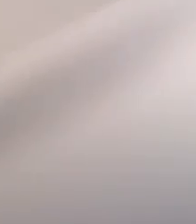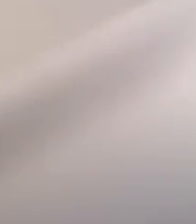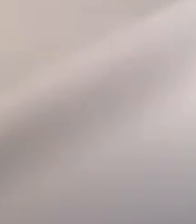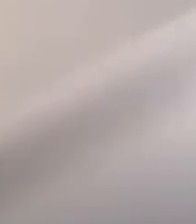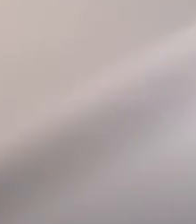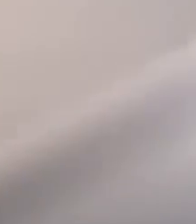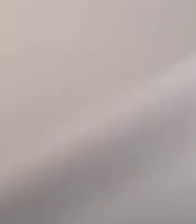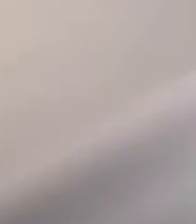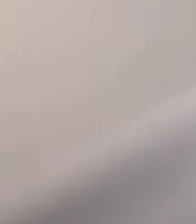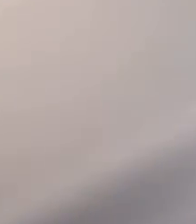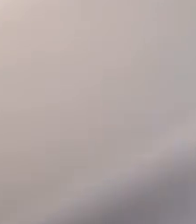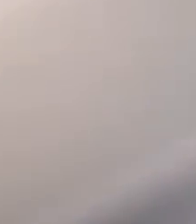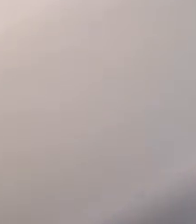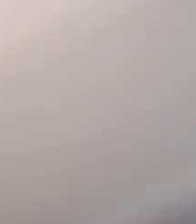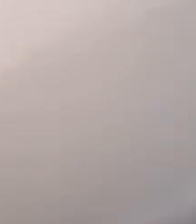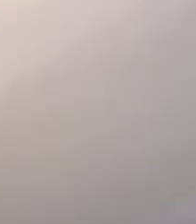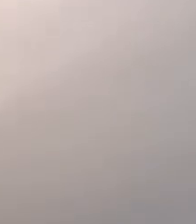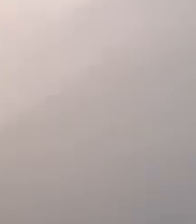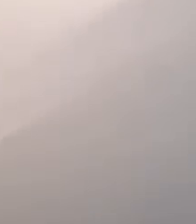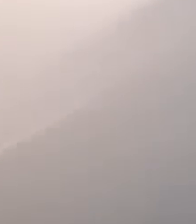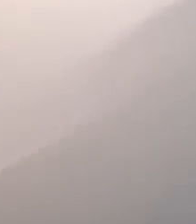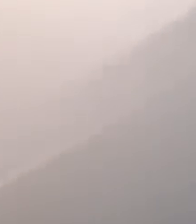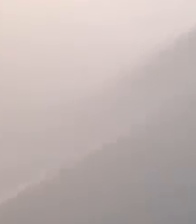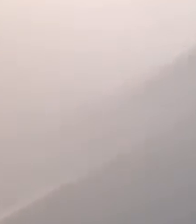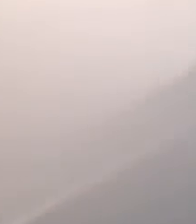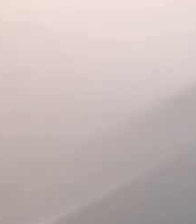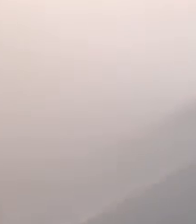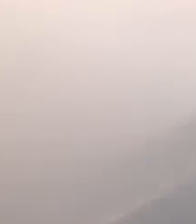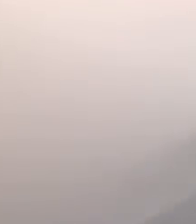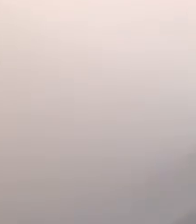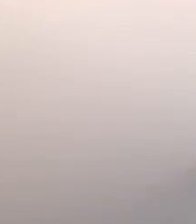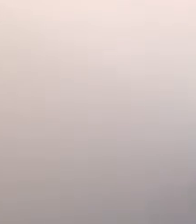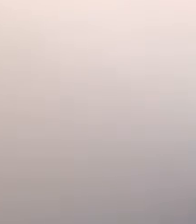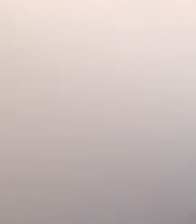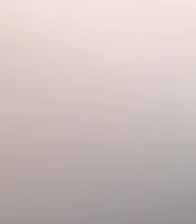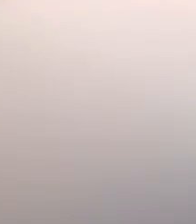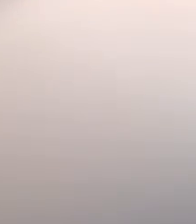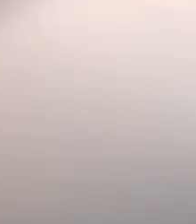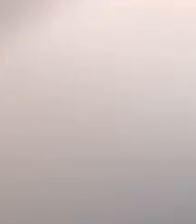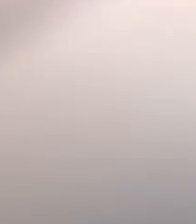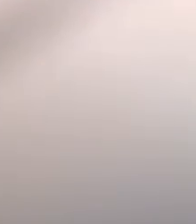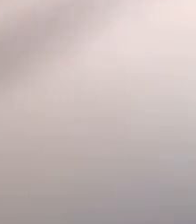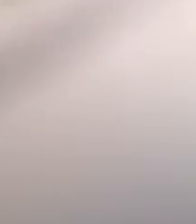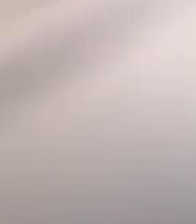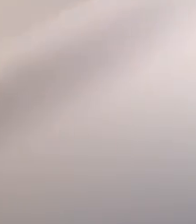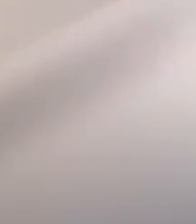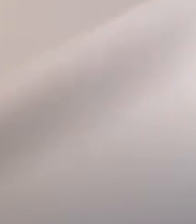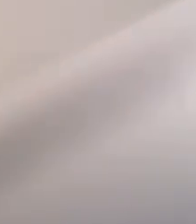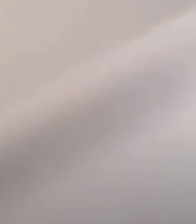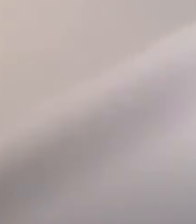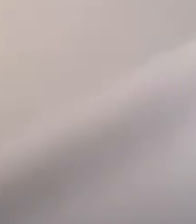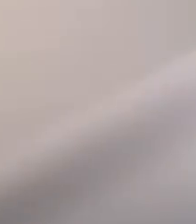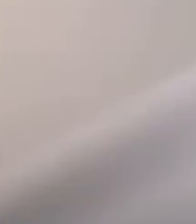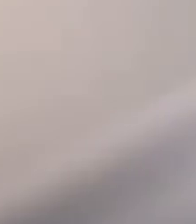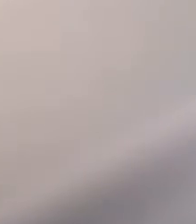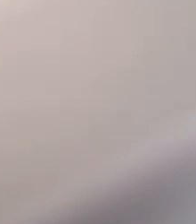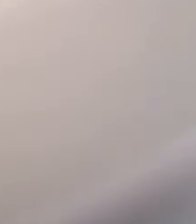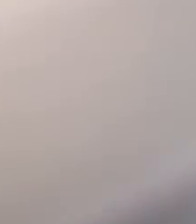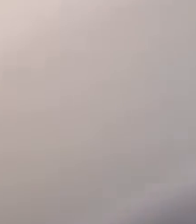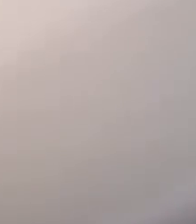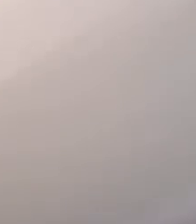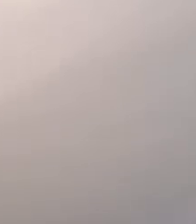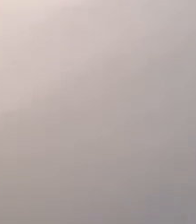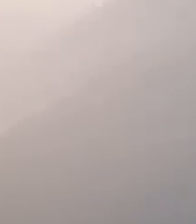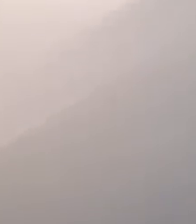Hindi natutulog ang mga balita. Kaya para sa pinakasariwang balita, mag-subscribe kayo sa aming YouTube channel. Para sa mga